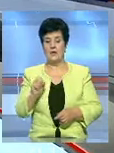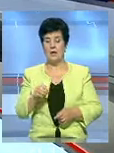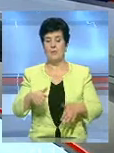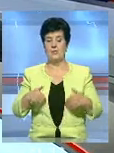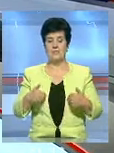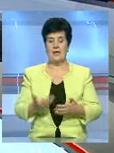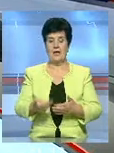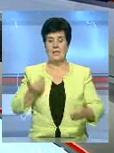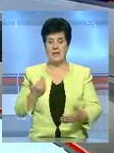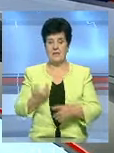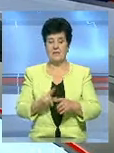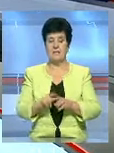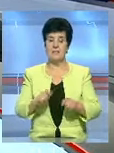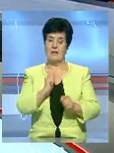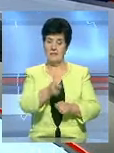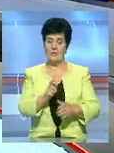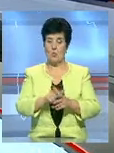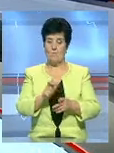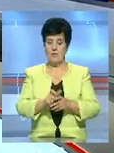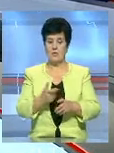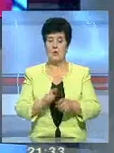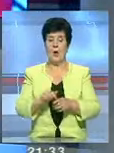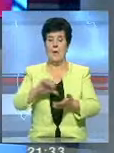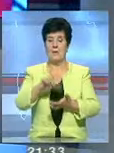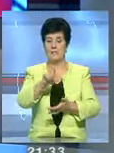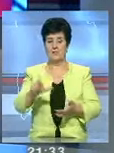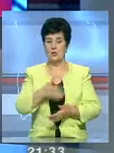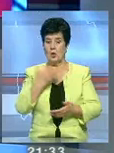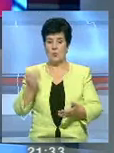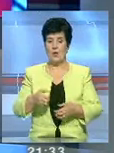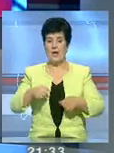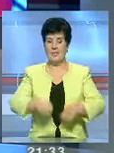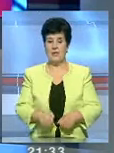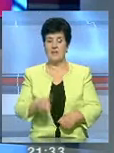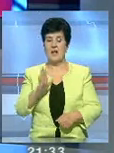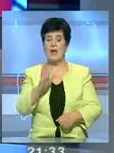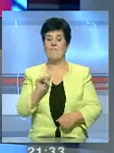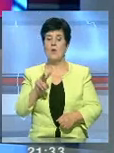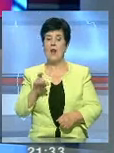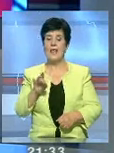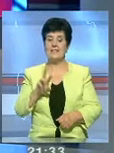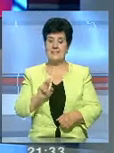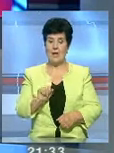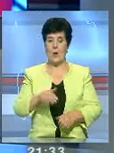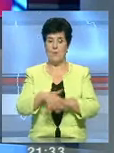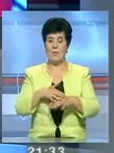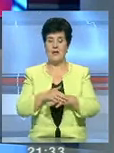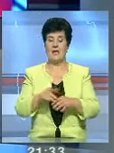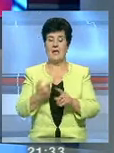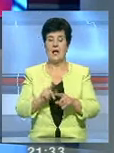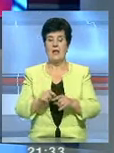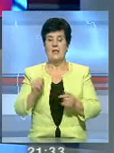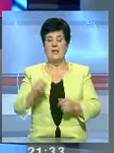a vă oferi cuvântul, vreau să vă reamintesc. Participanții nu au dreptul să instige la violența publică, divulgarea secretelor protejate de lege, incitarea la război,